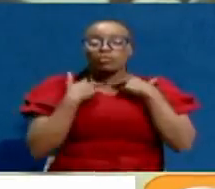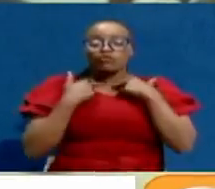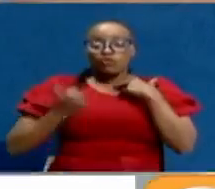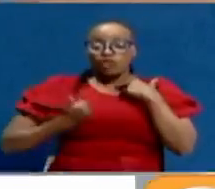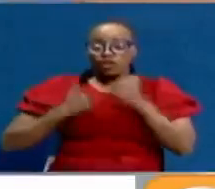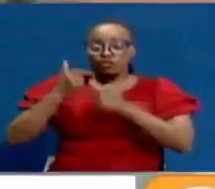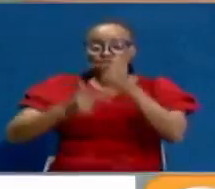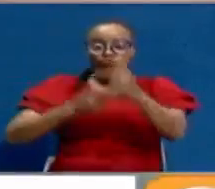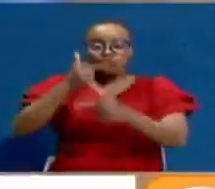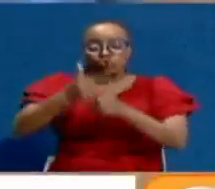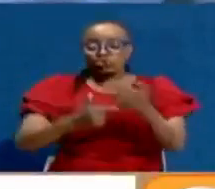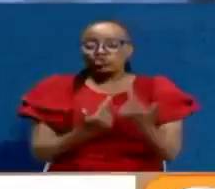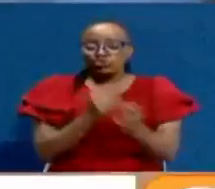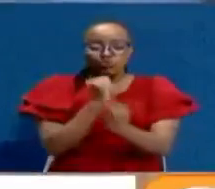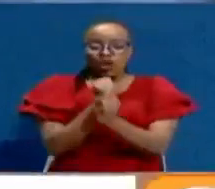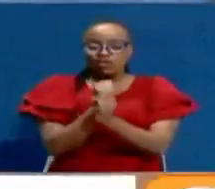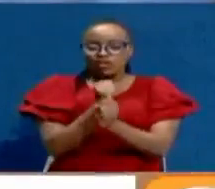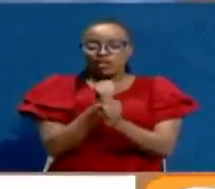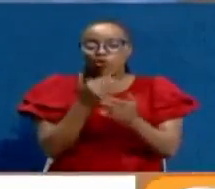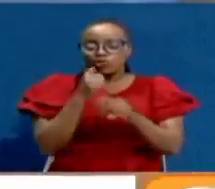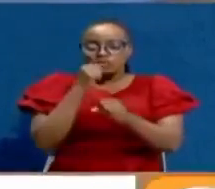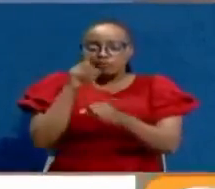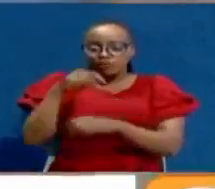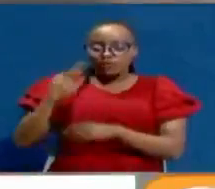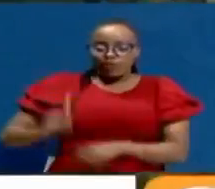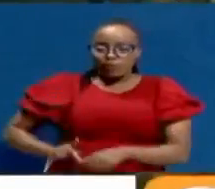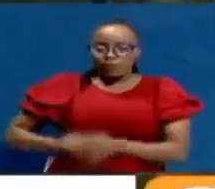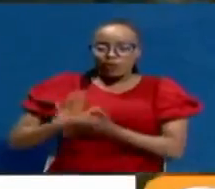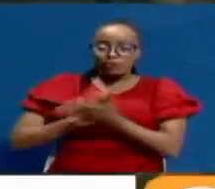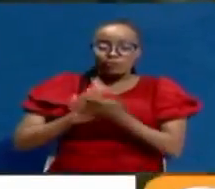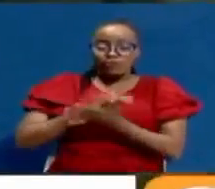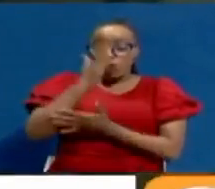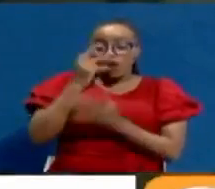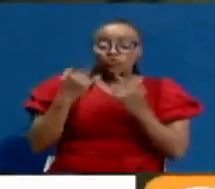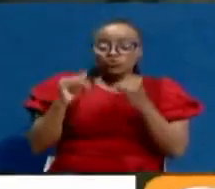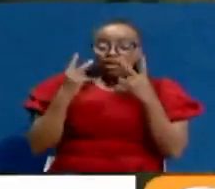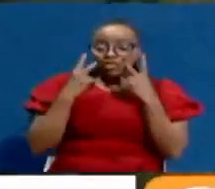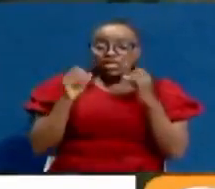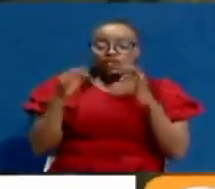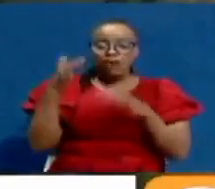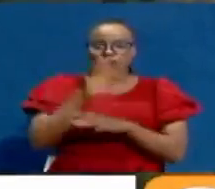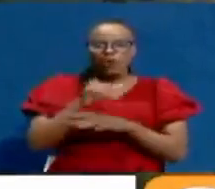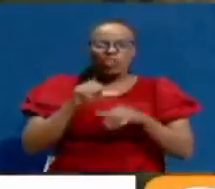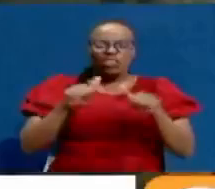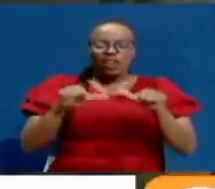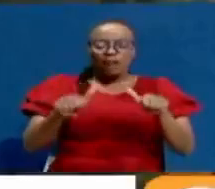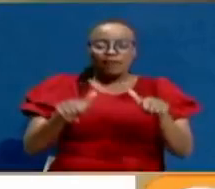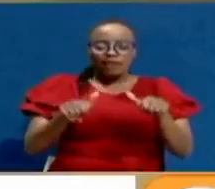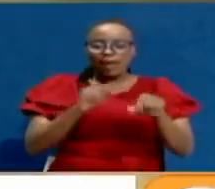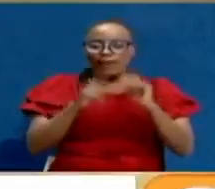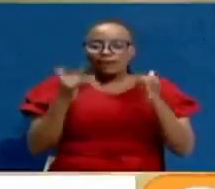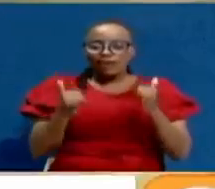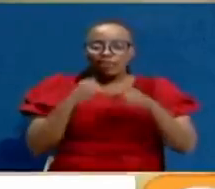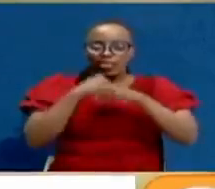huyo kuendelea na tiba maungo anayopaswa kufanyiwa mara tatu kila wiki ili kuona hali yake inarejelea kawaida. Na sasa